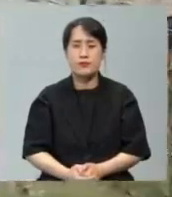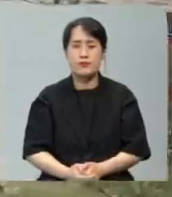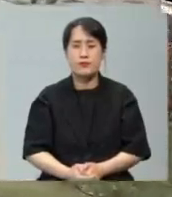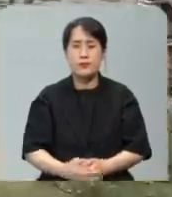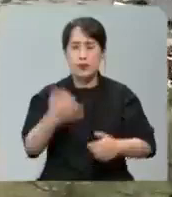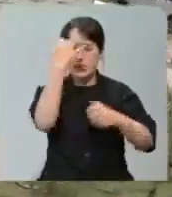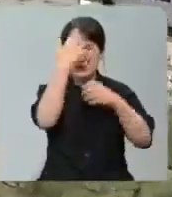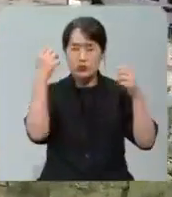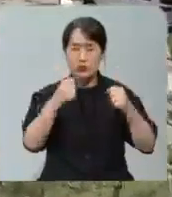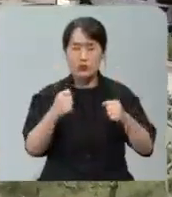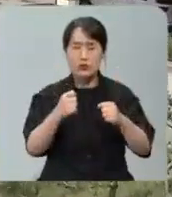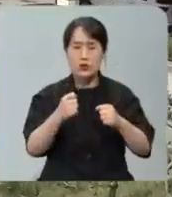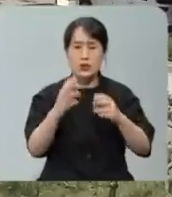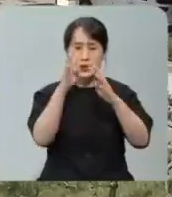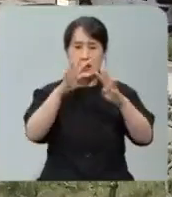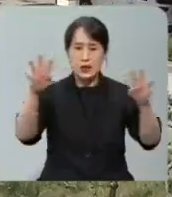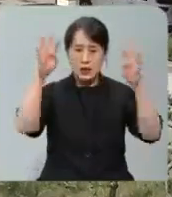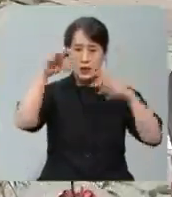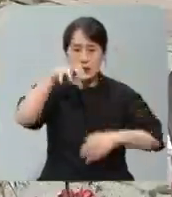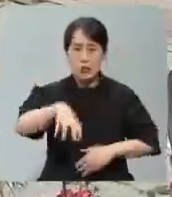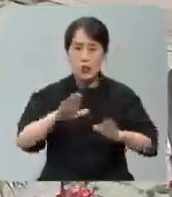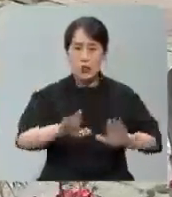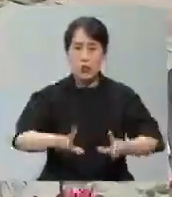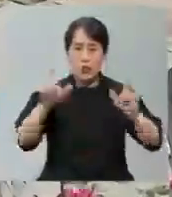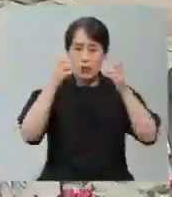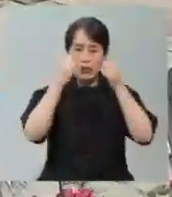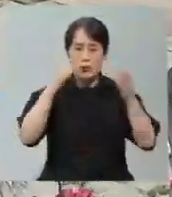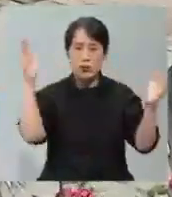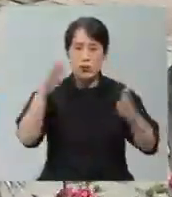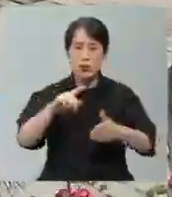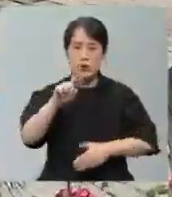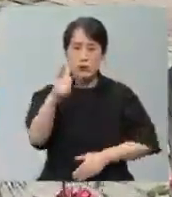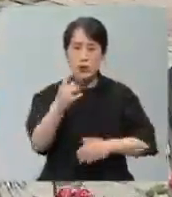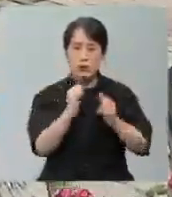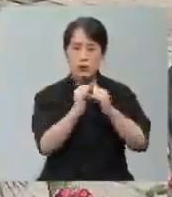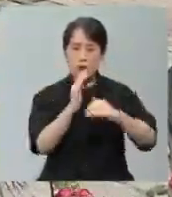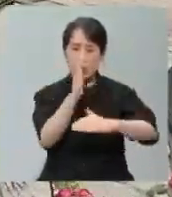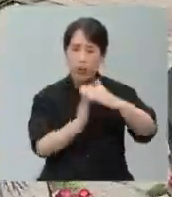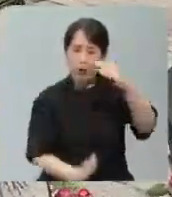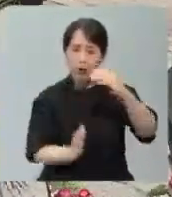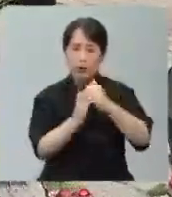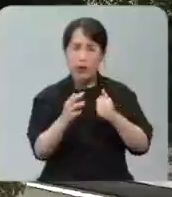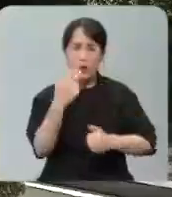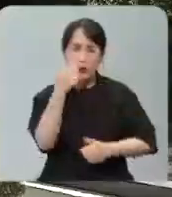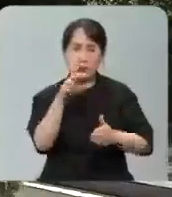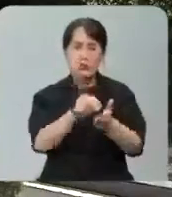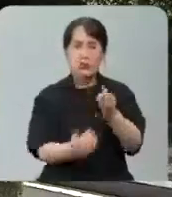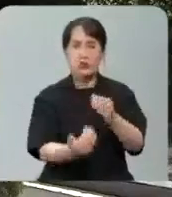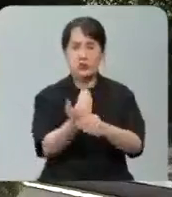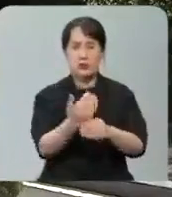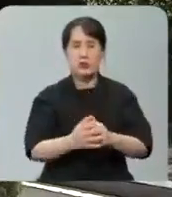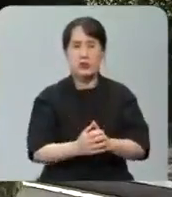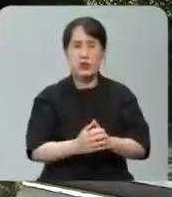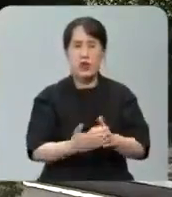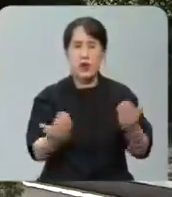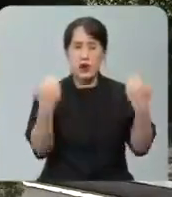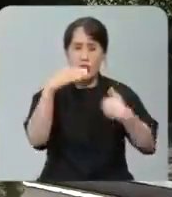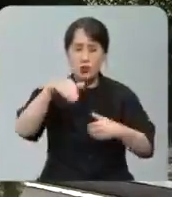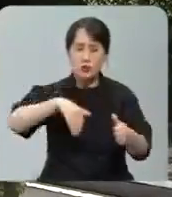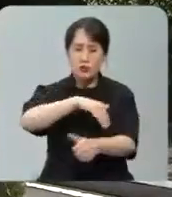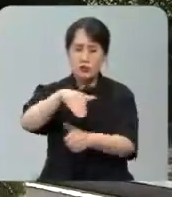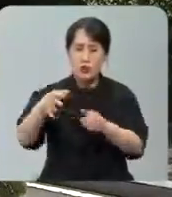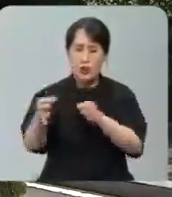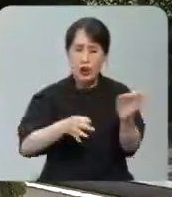충북의 한 4년제 대학입니다 올해 신입생을 100명 가까이 채우지 못해 비상이 걸렸습니다 학교도 주변